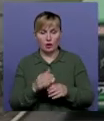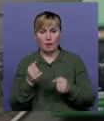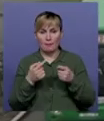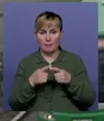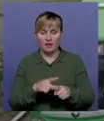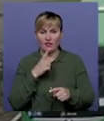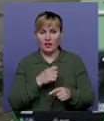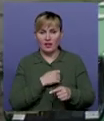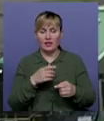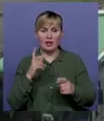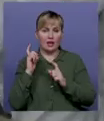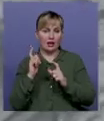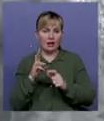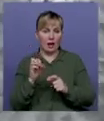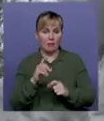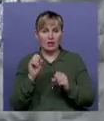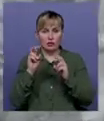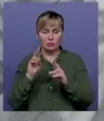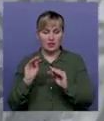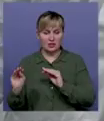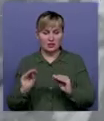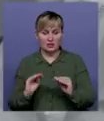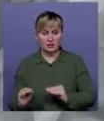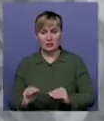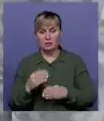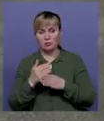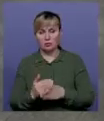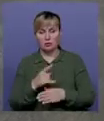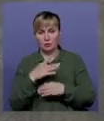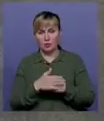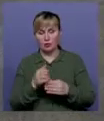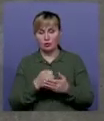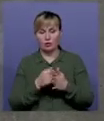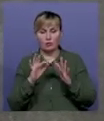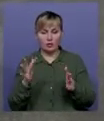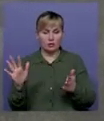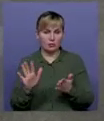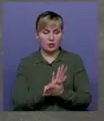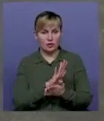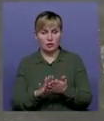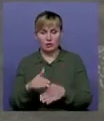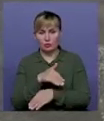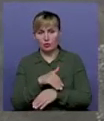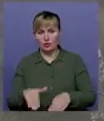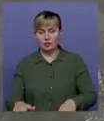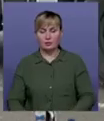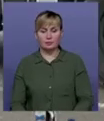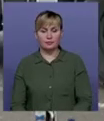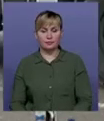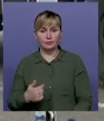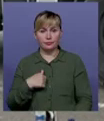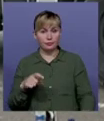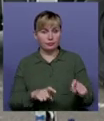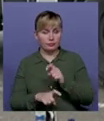техника. Военные КАМАЗы, оборудованные специальными приспособлениями, почти до блеска вычистили проезжую часть. Для